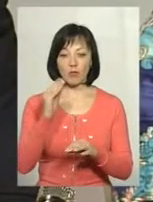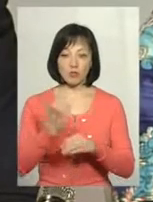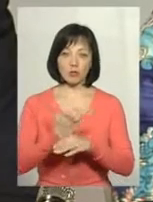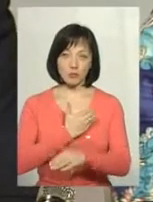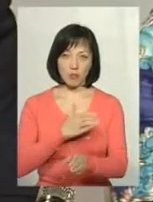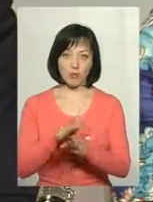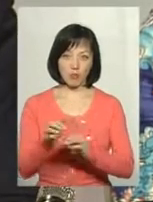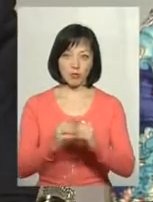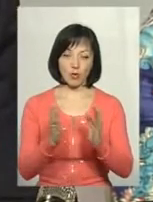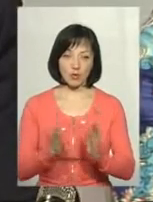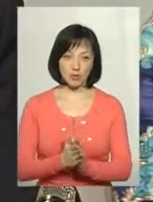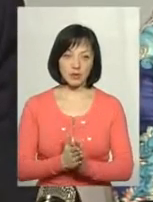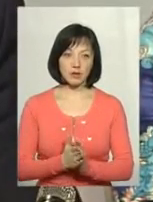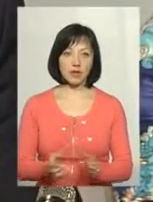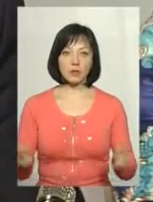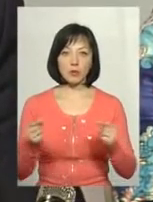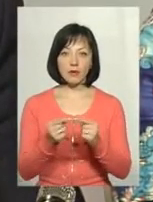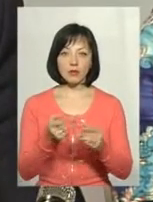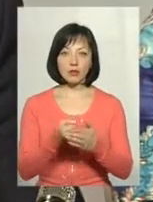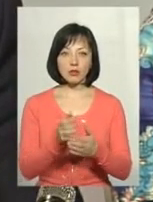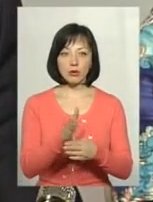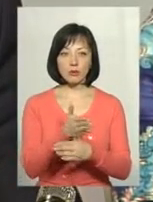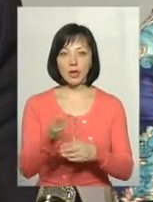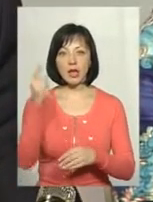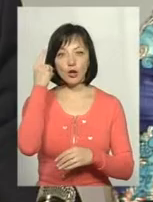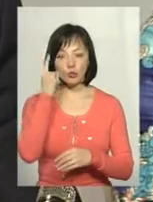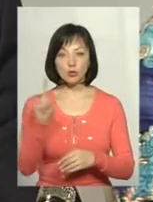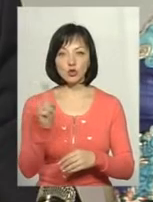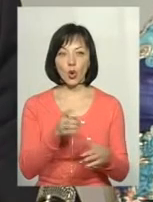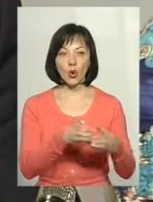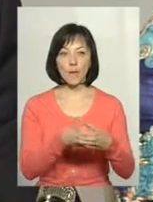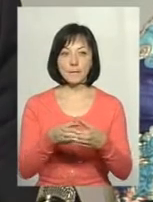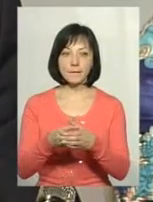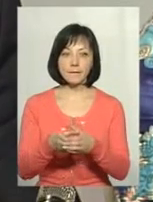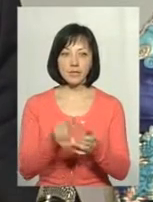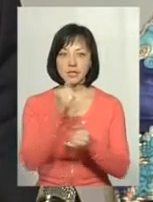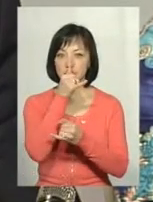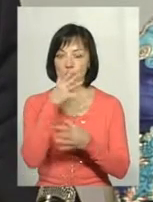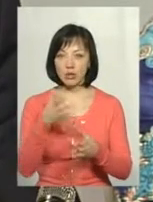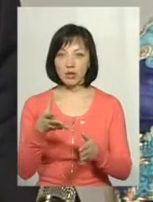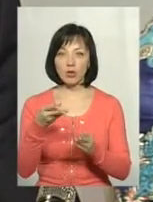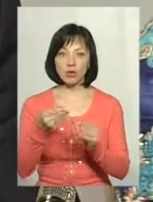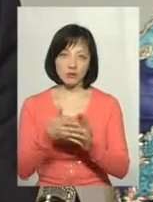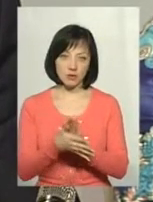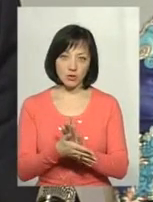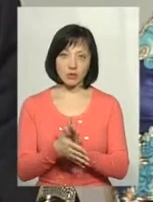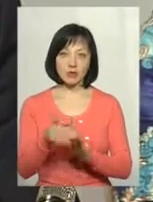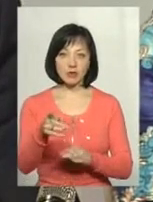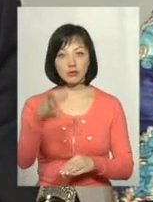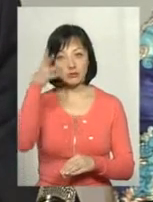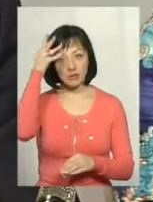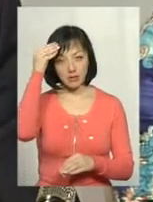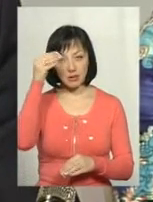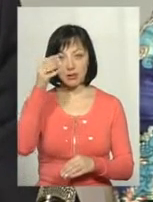повному обсязі відповідно до того розподілу. Ну, я думаю, що громади, які не змогли освоїти коштів, це їм буде наукою,